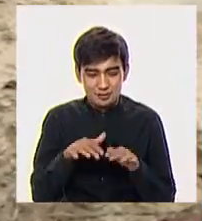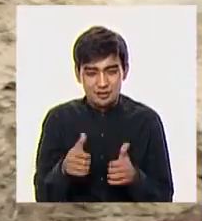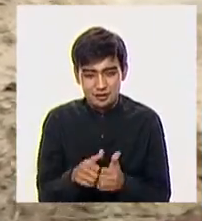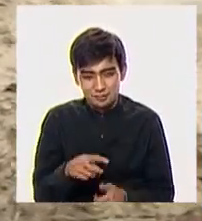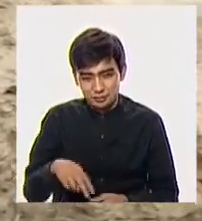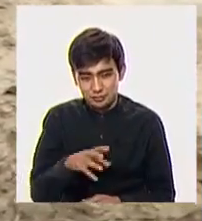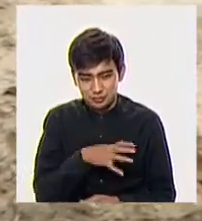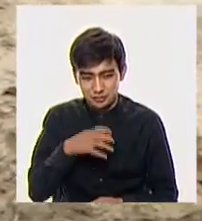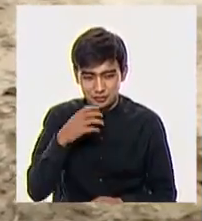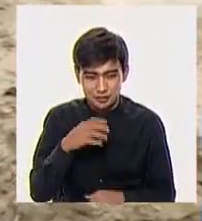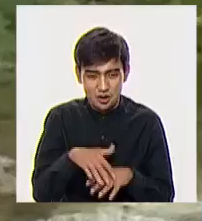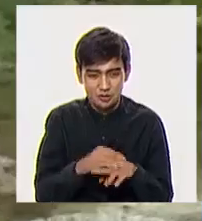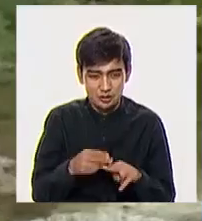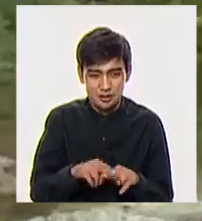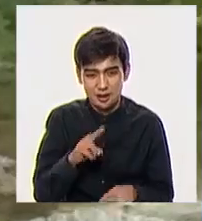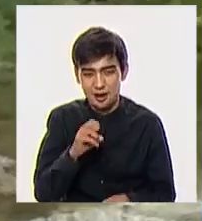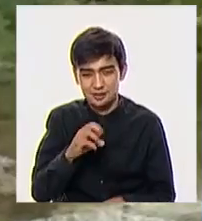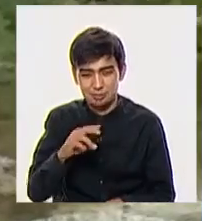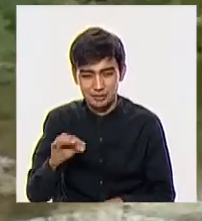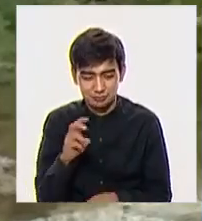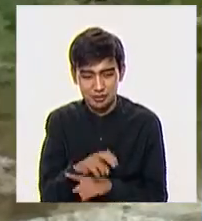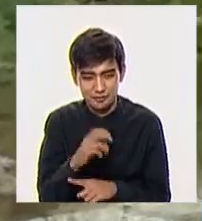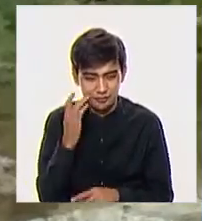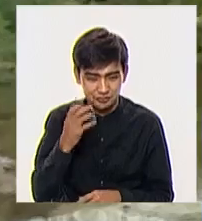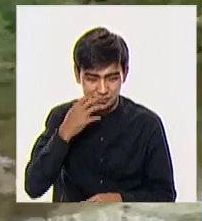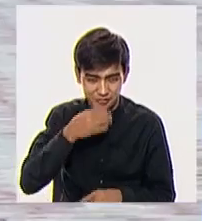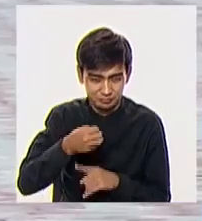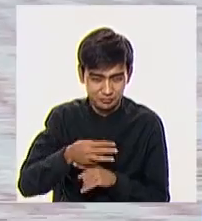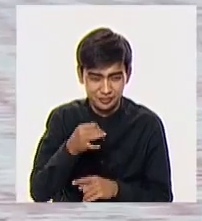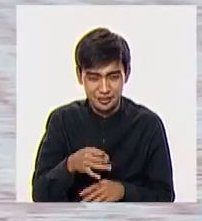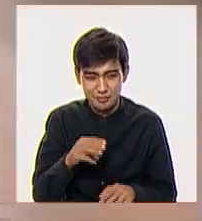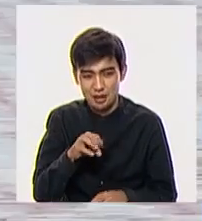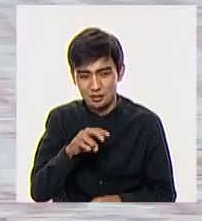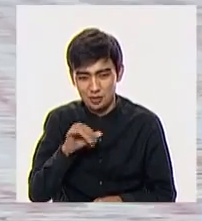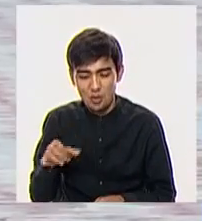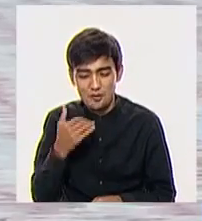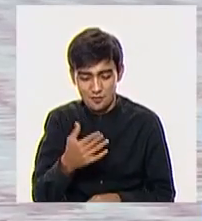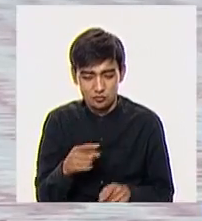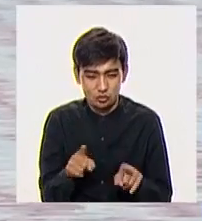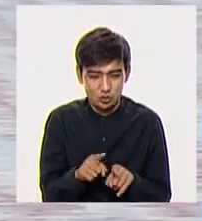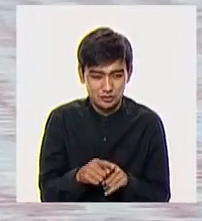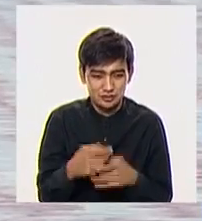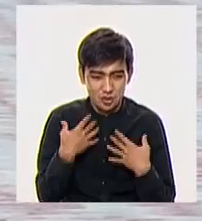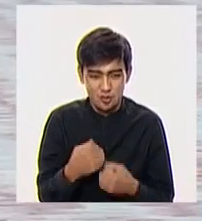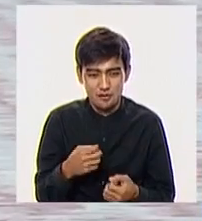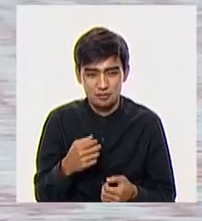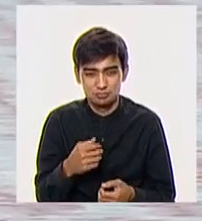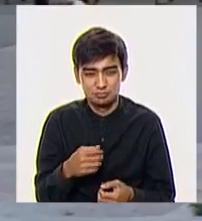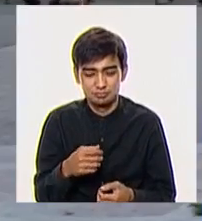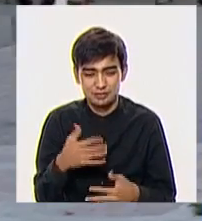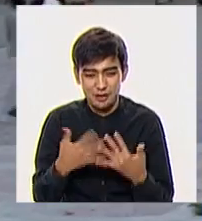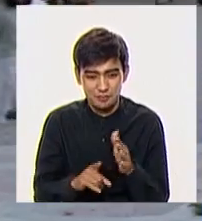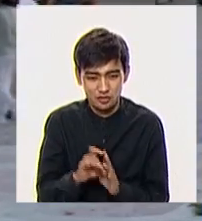Қапырықтан қашқан қала халқы Каспийді паналайды. Ми қайнатар ыстықтан маңғыстаулықтардың да денсаулығы нашарлап, ауруханаға түсіп жатыр.